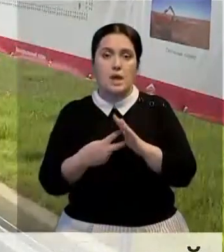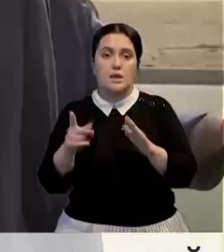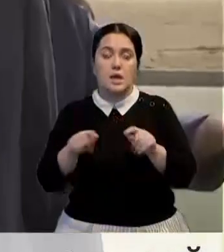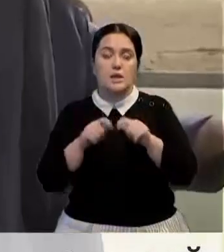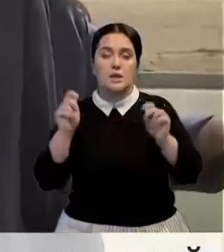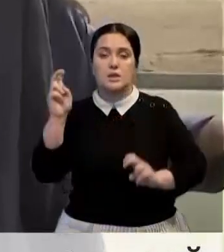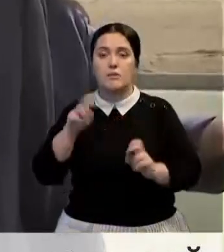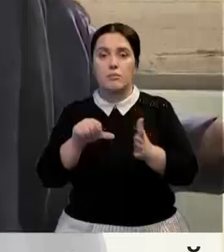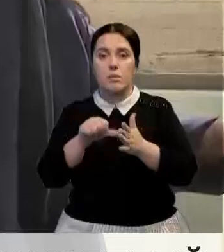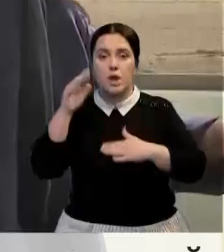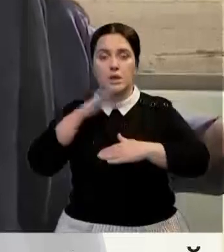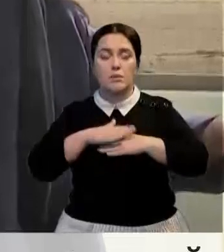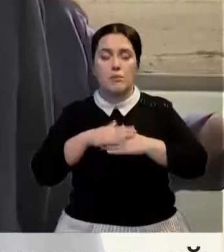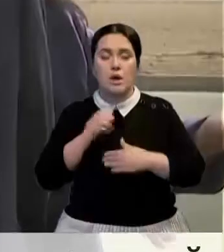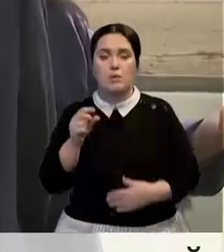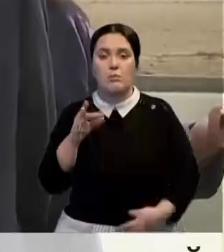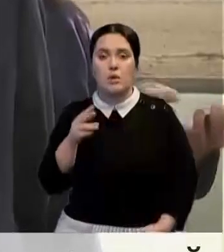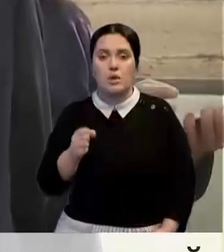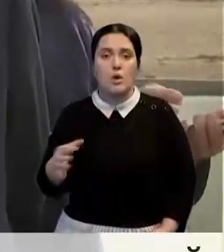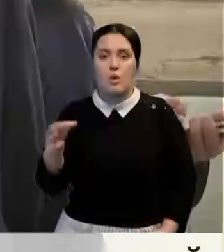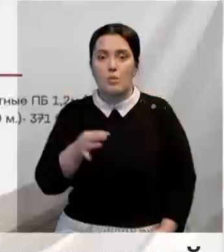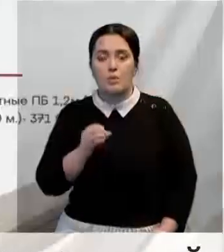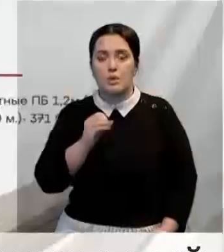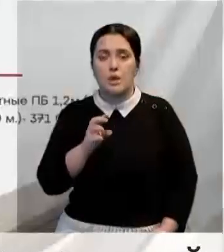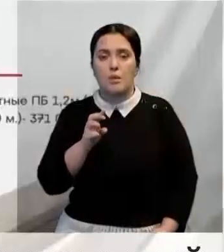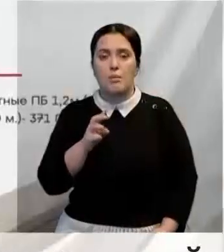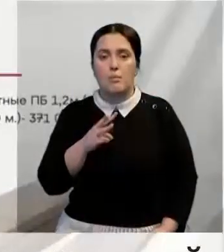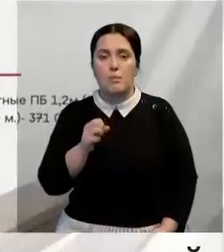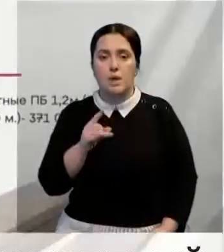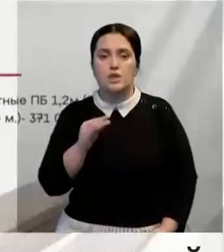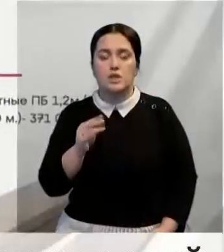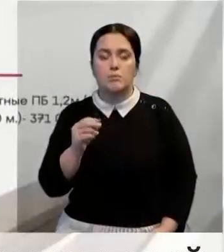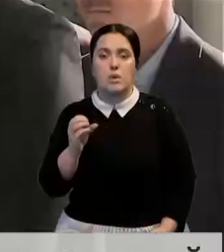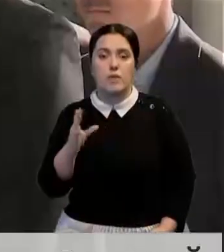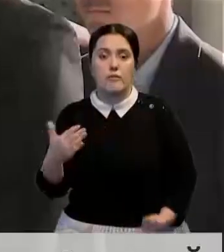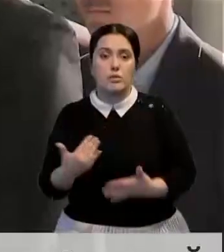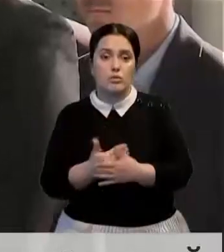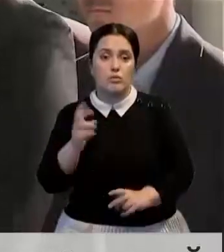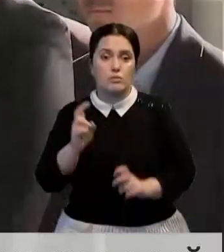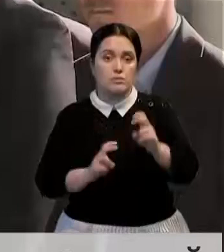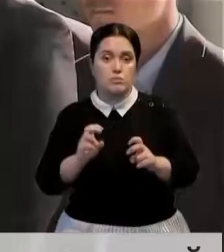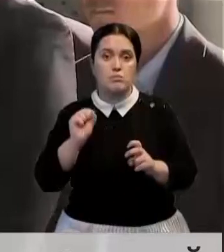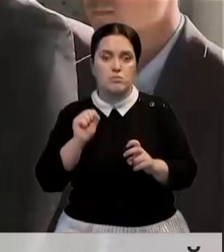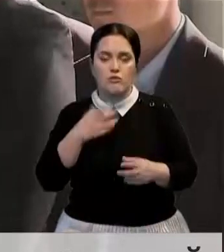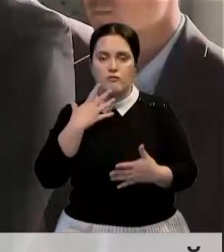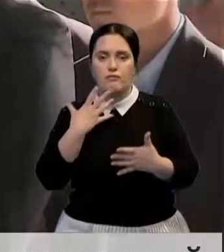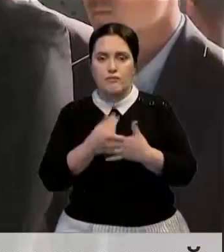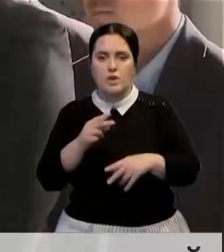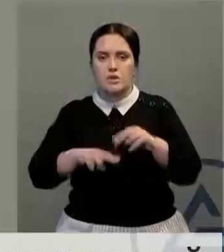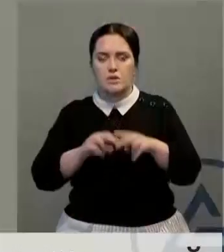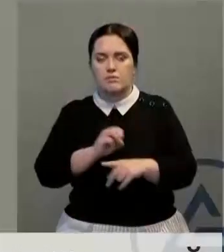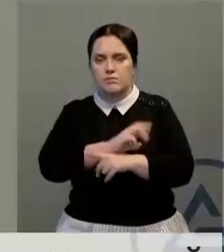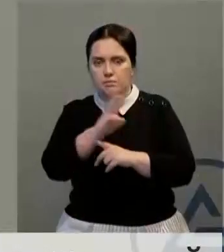завода присутствовал аким Акмолинской области Ермек Маржикпаев. Он отметил, новое предприятие поможет насытить внутренний строительный